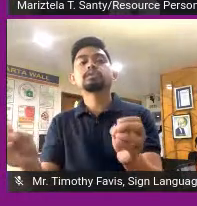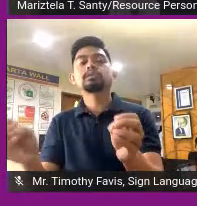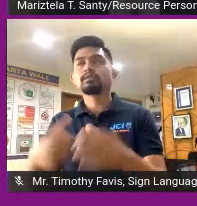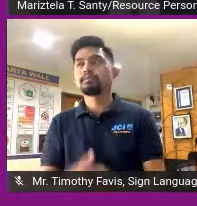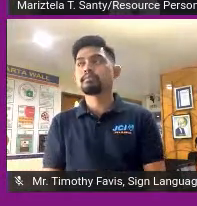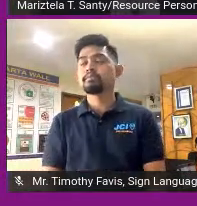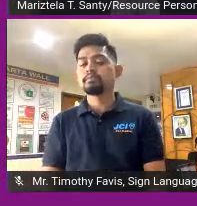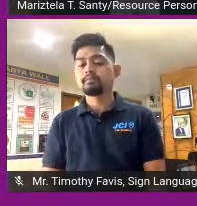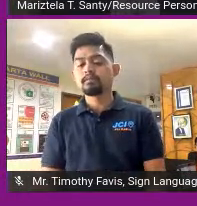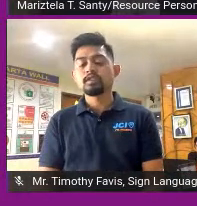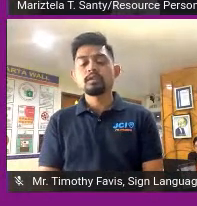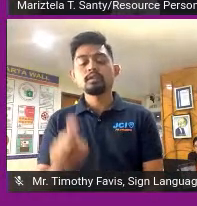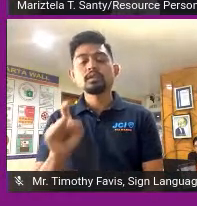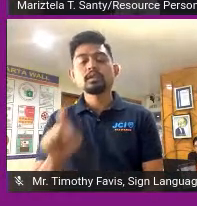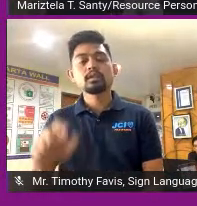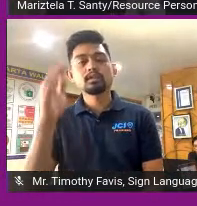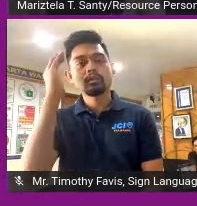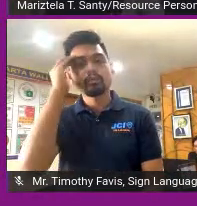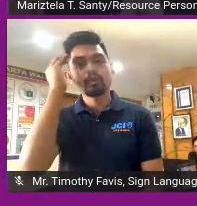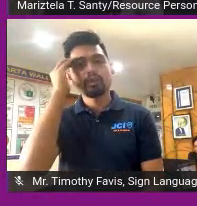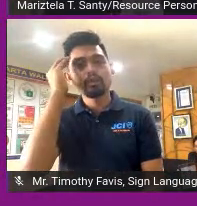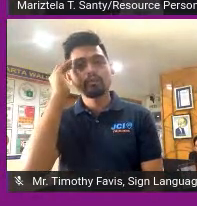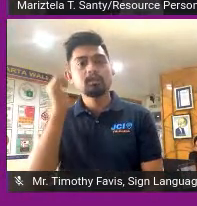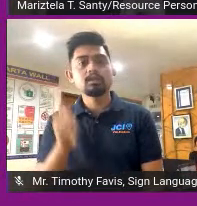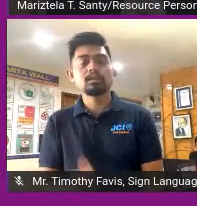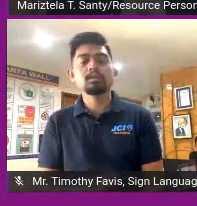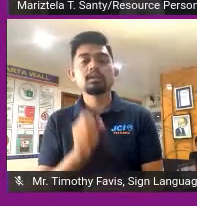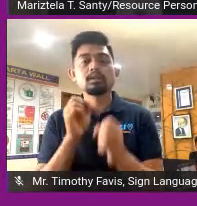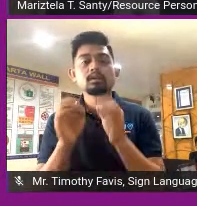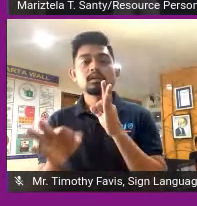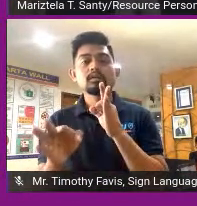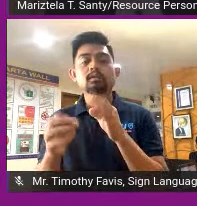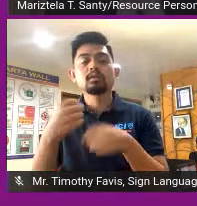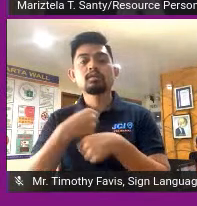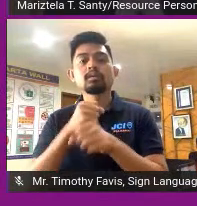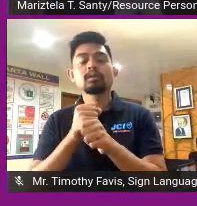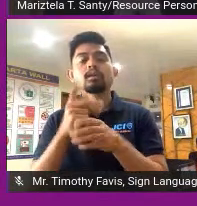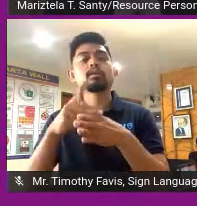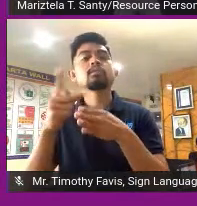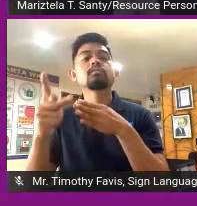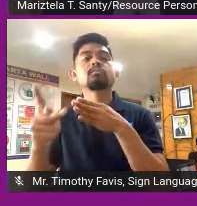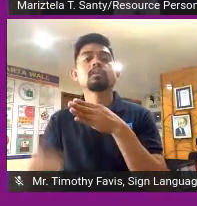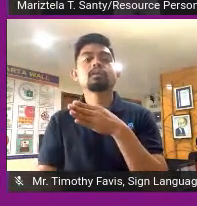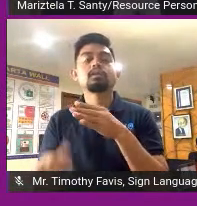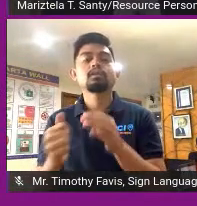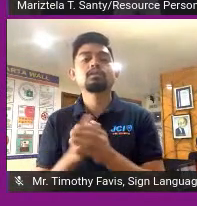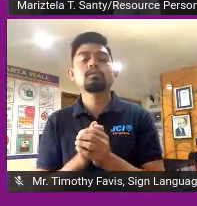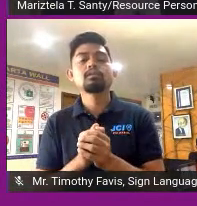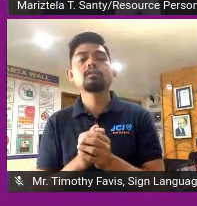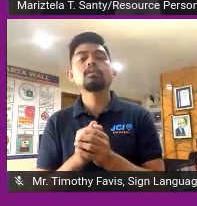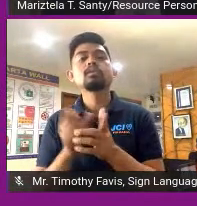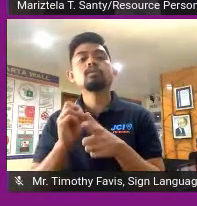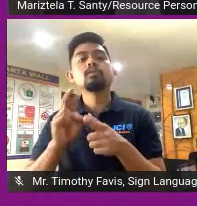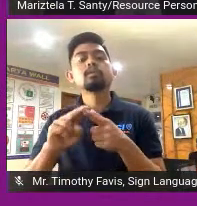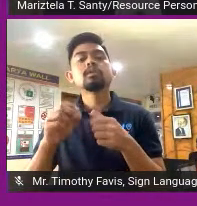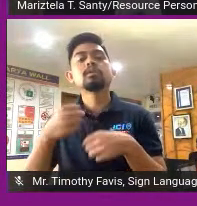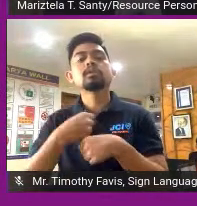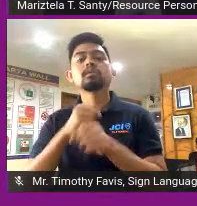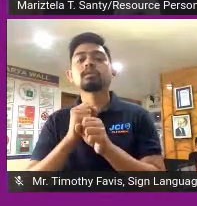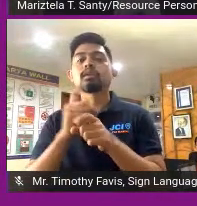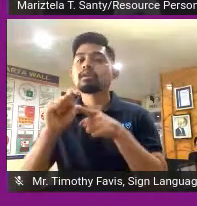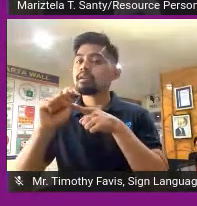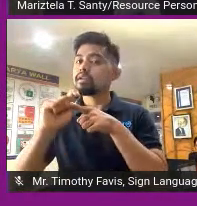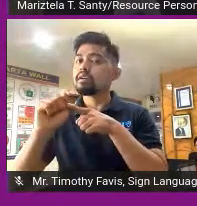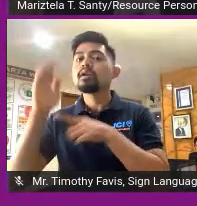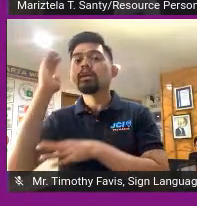Dapat malaman natin ito. Kasi paggawa natin ng plano or paggagawa natin ng trainings, at